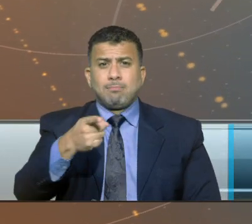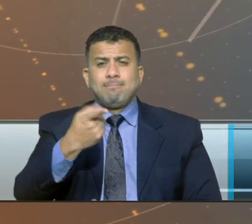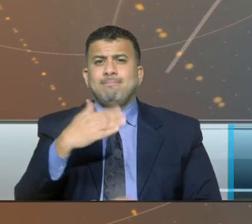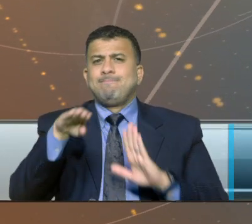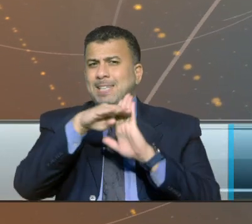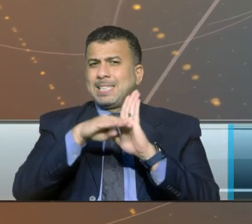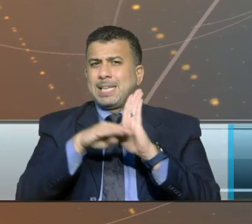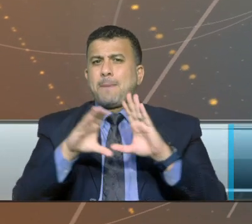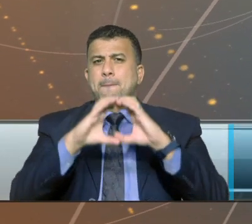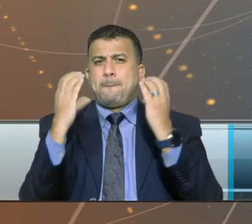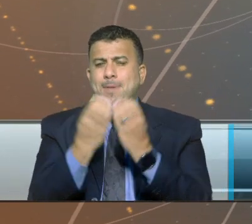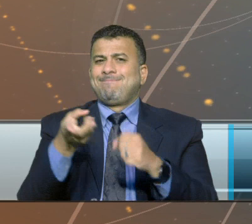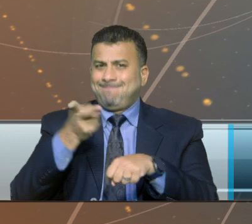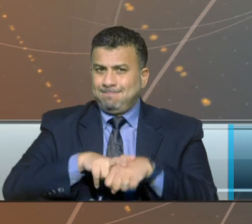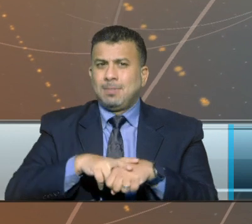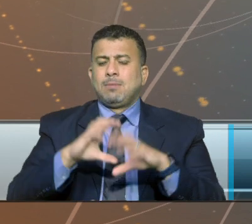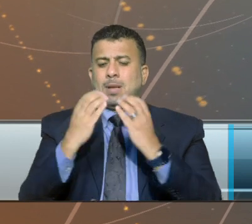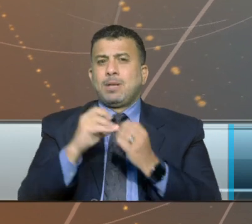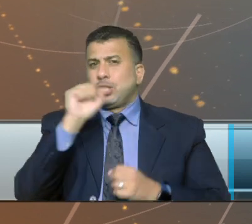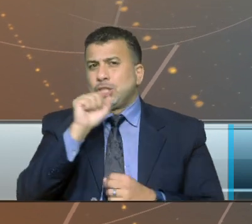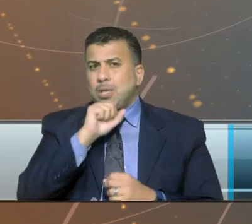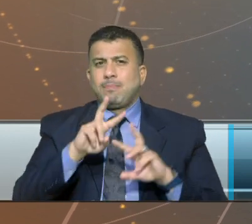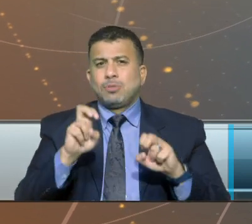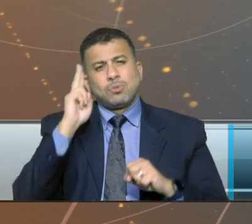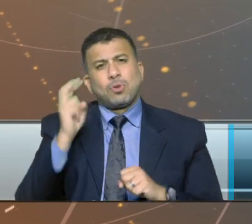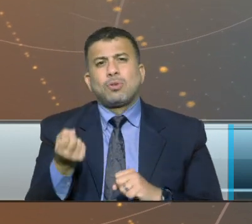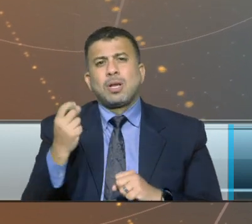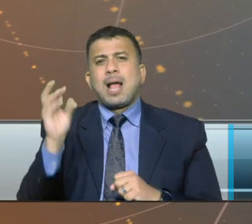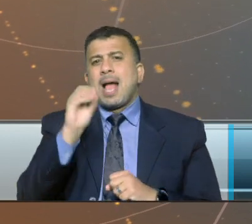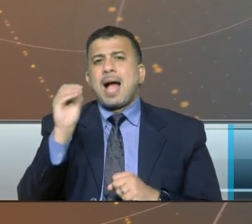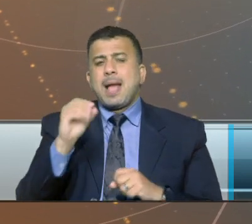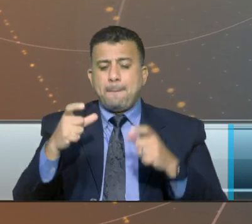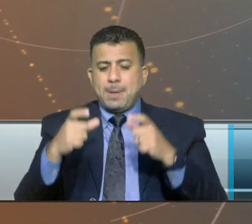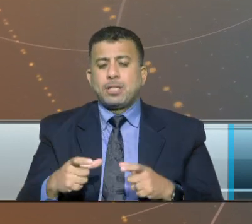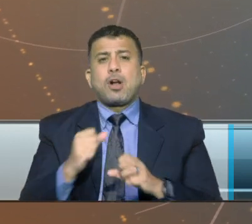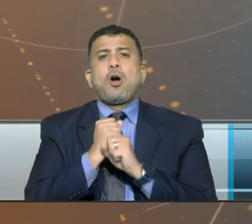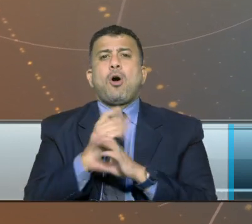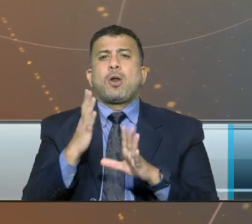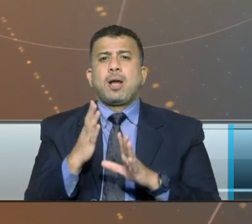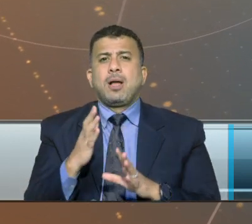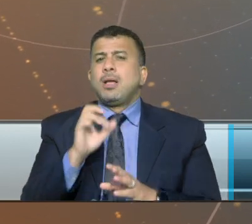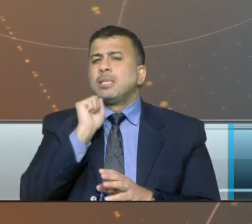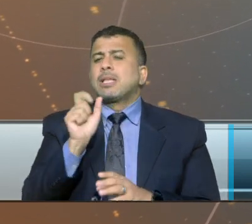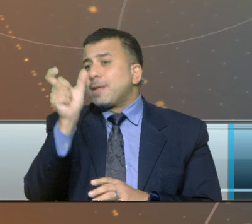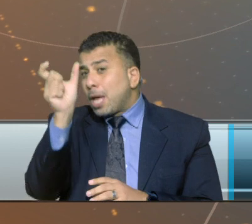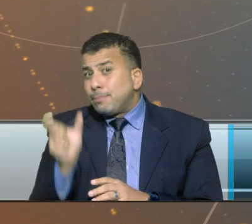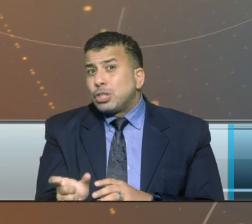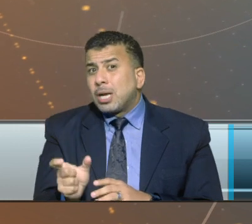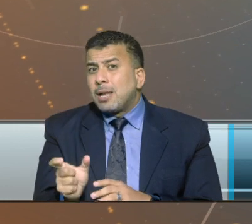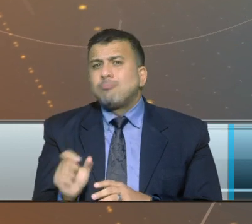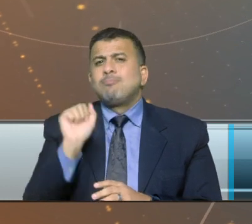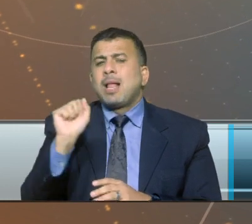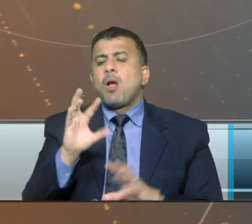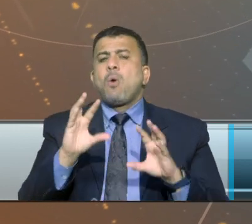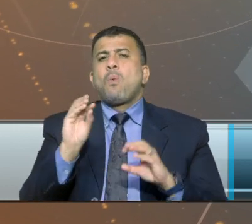مرسوما ناميريا بشان اعاده تنظيم مجمع الشارقه للبحوث والتكنولوجيا والابتكار هيئه منطقه حره يتمتع